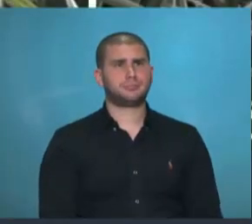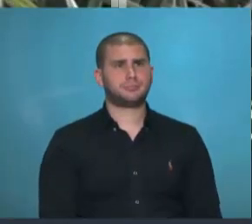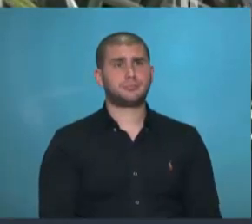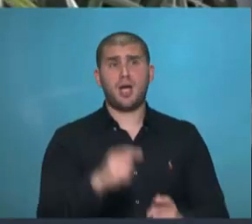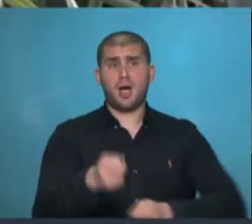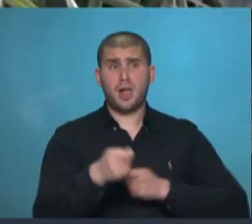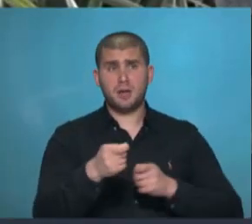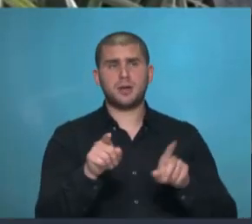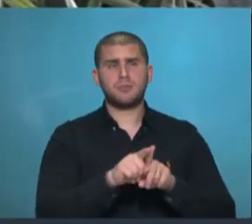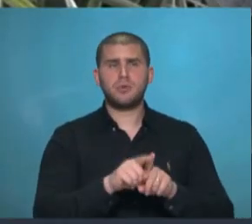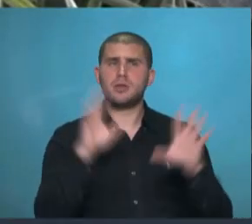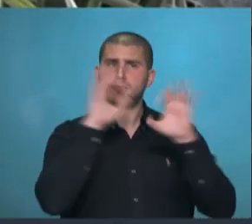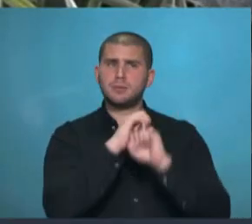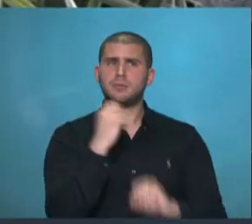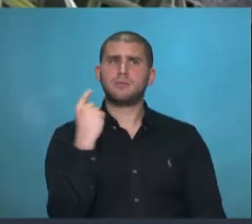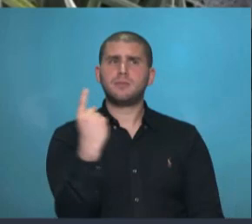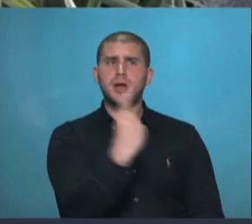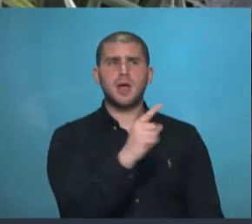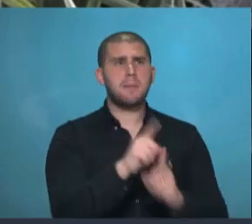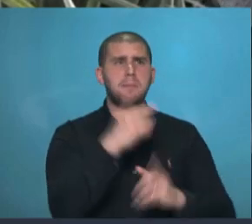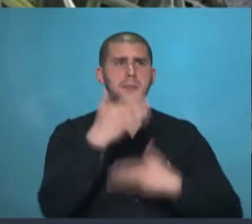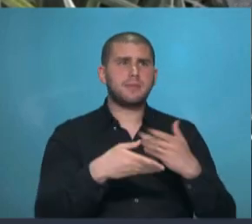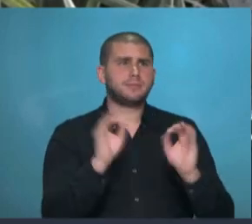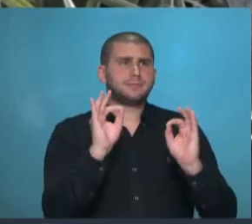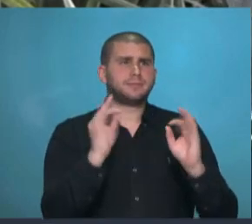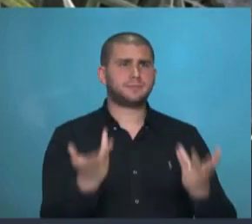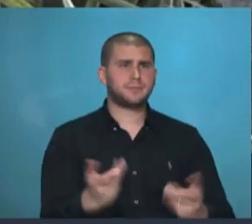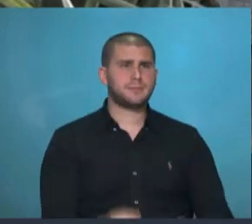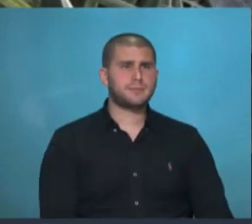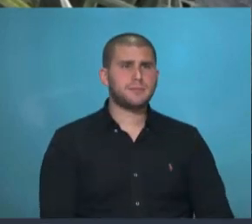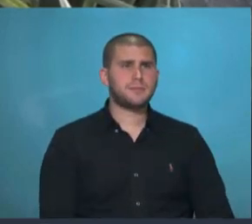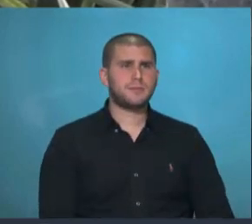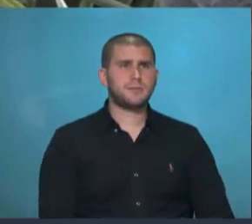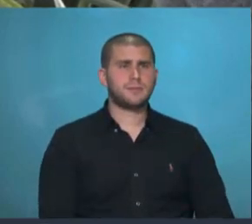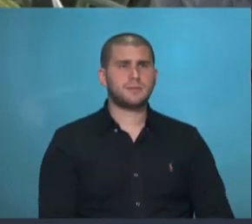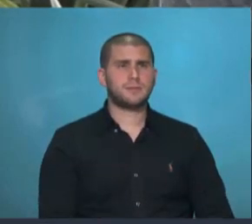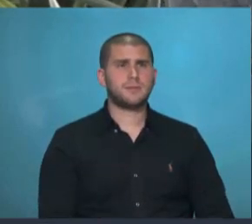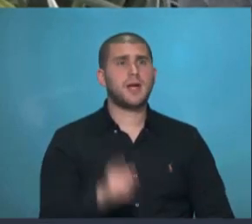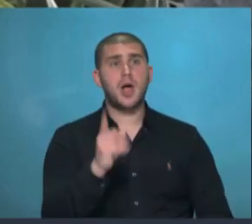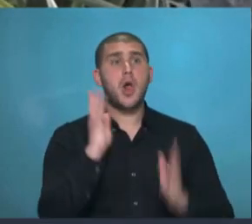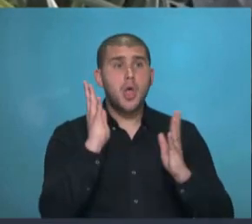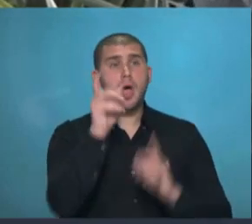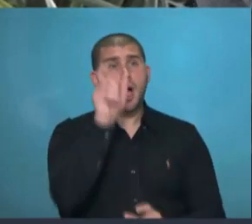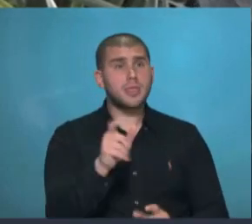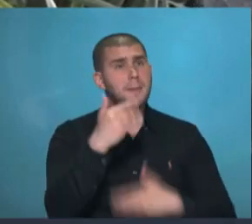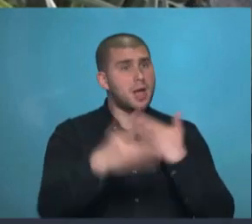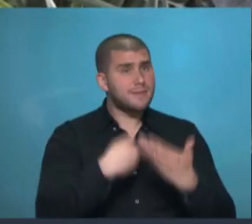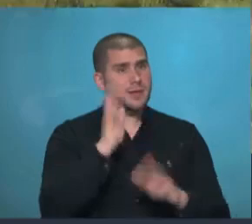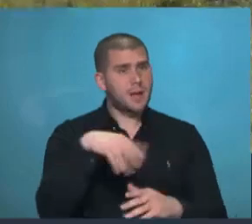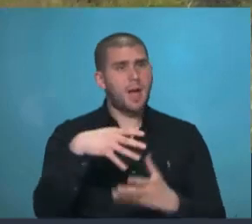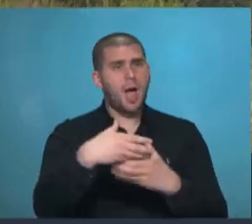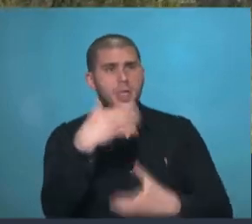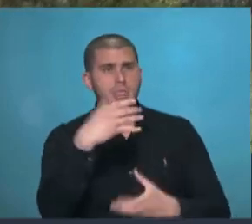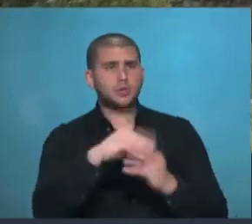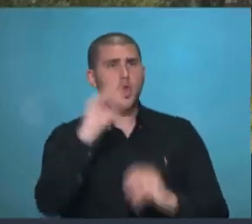يعني مسكين على شغل واحدة اللي هي شغلة الخضرة، ما فيش عندهم تقدم يعني، فمش غلط أن الواحد يتقدم ويصير عنده أناناس وفراولة.